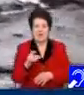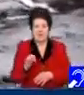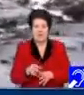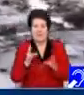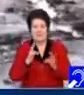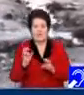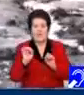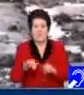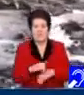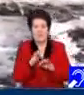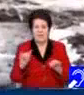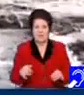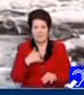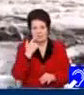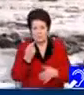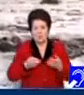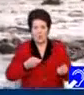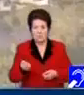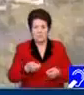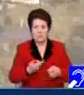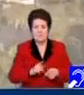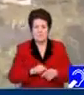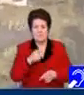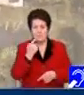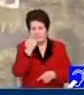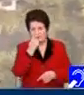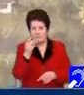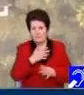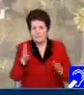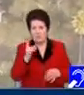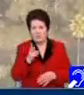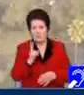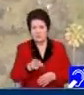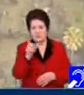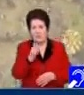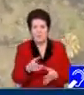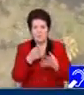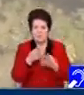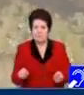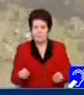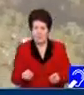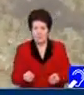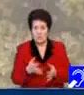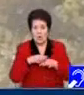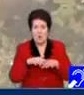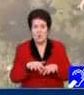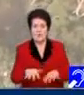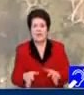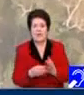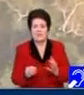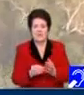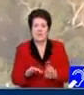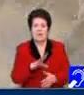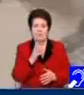victimelor ar putea crește, au avertizat autoritățile, care au anunțat că peste 20 de oameni sunt dați dispăruți. O alunecare de teren similară a avut